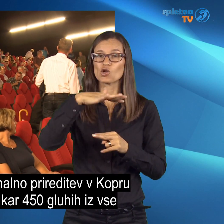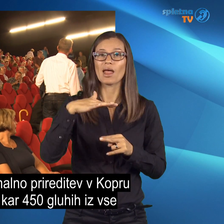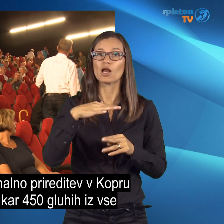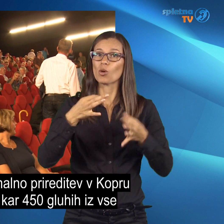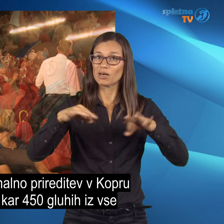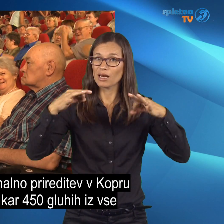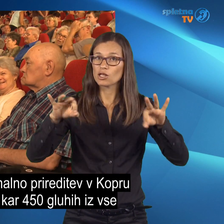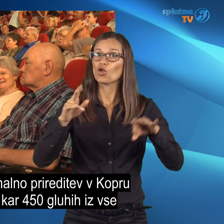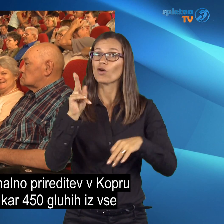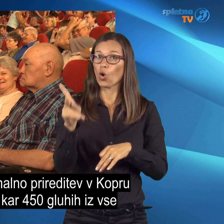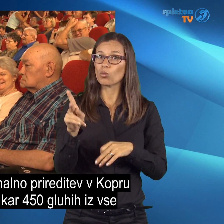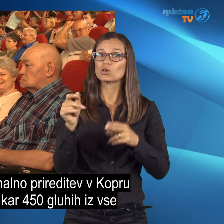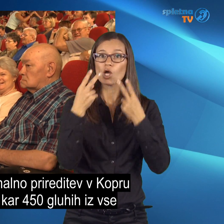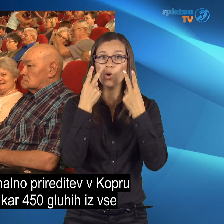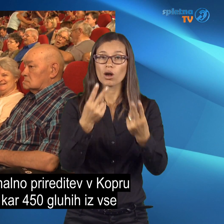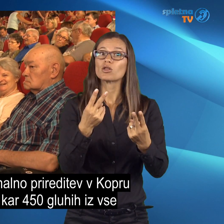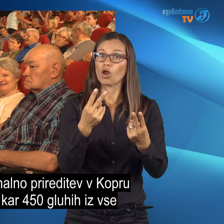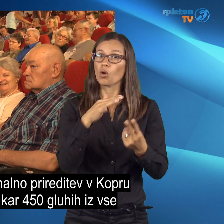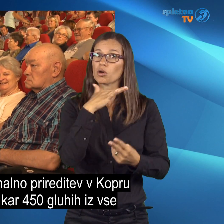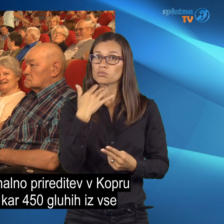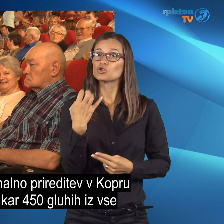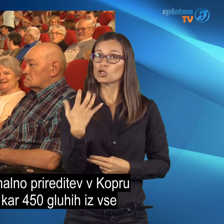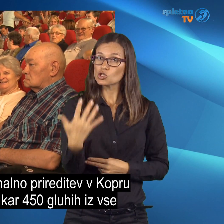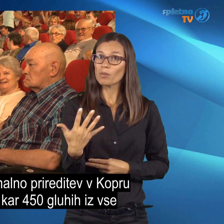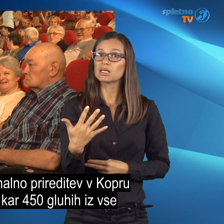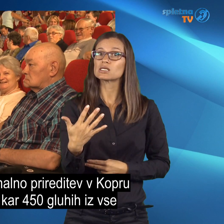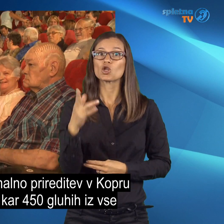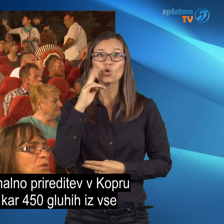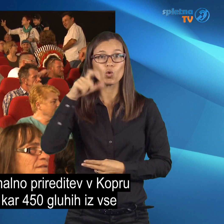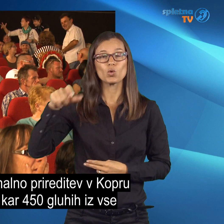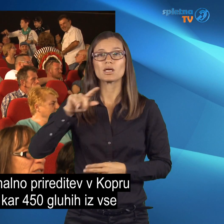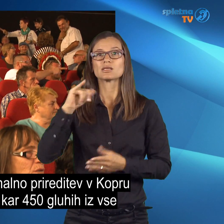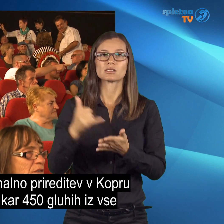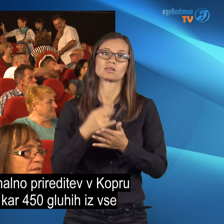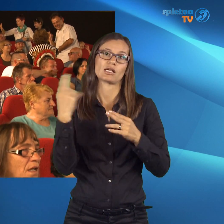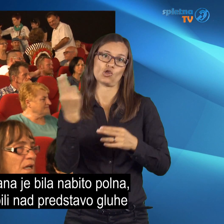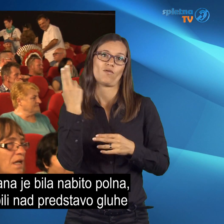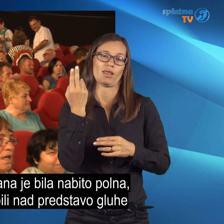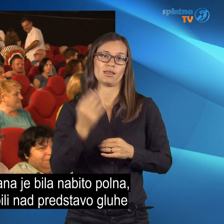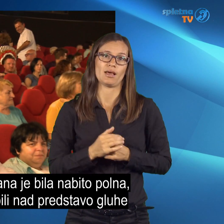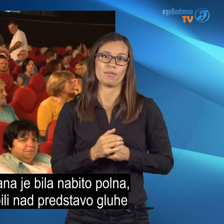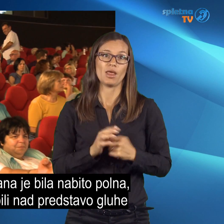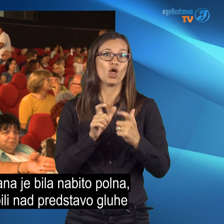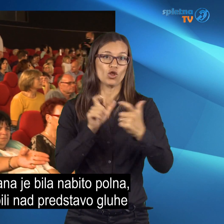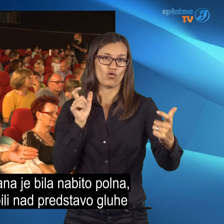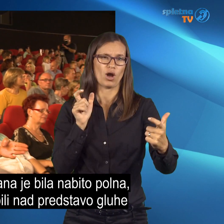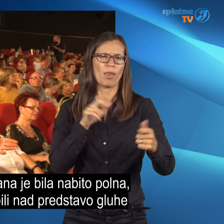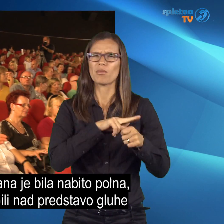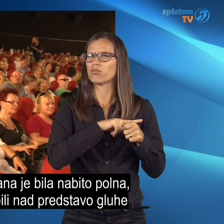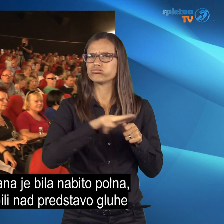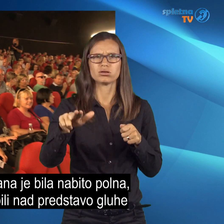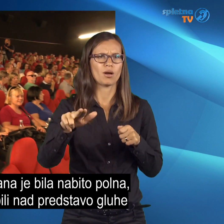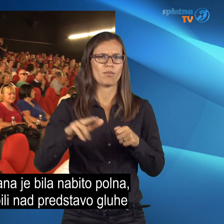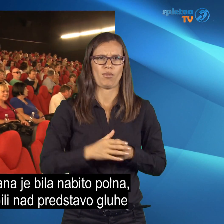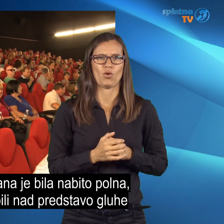Osrednjo nacionalno prireditev v Kopru si je ogledalo kar 450 gluhih iz vse Slovenije. Dvorana je